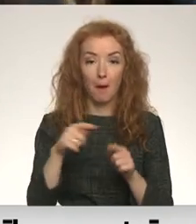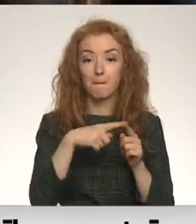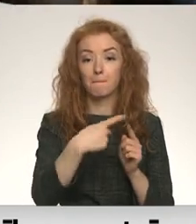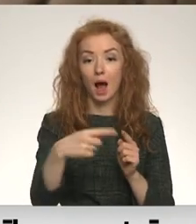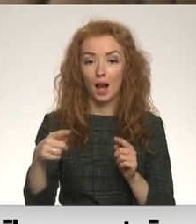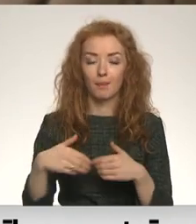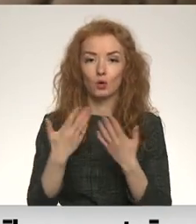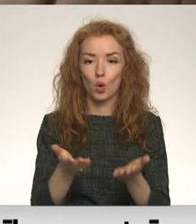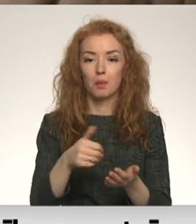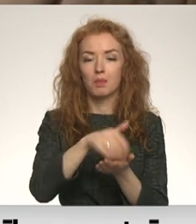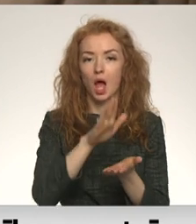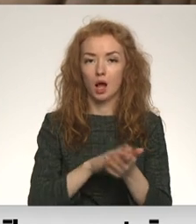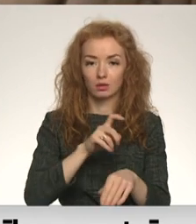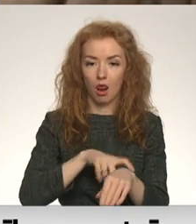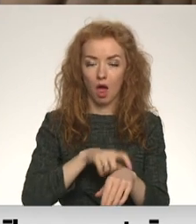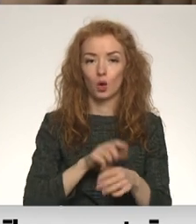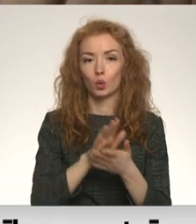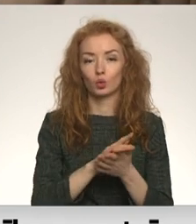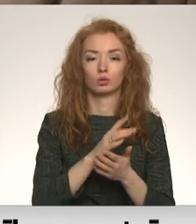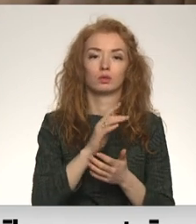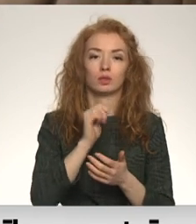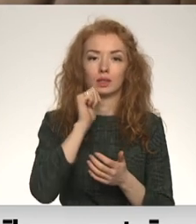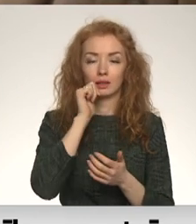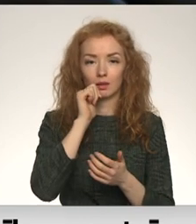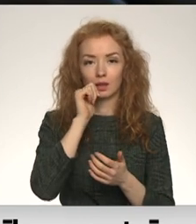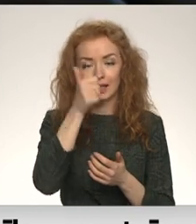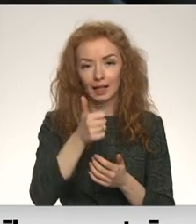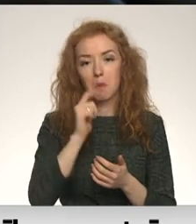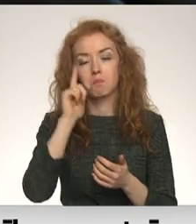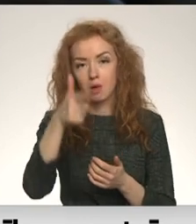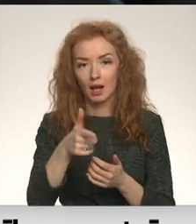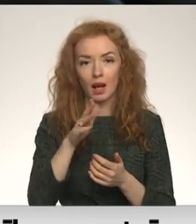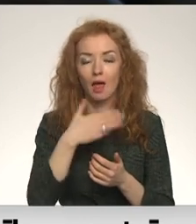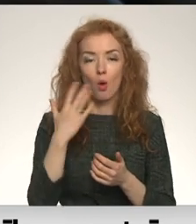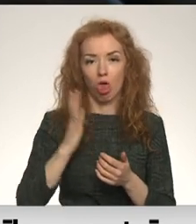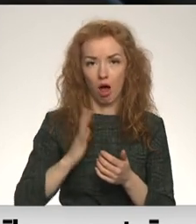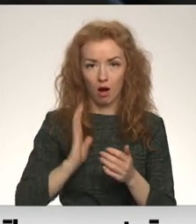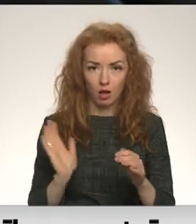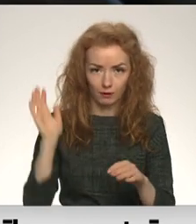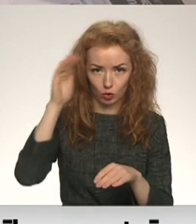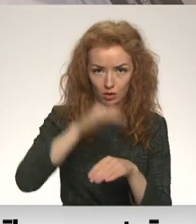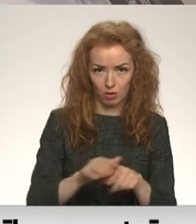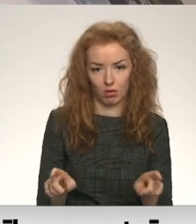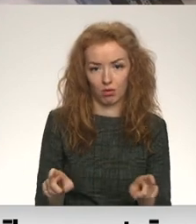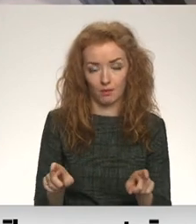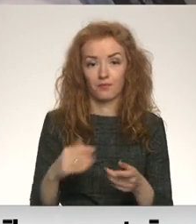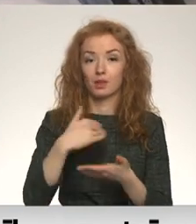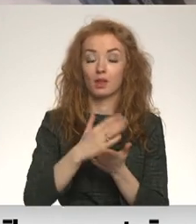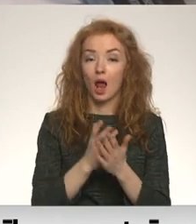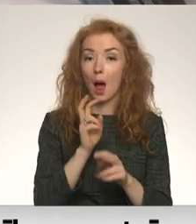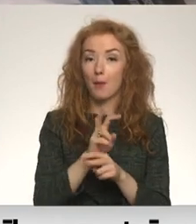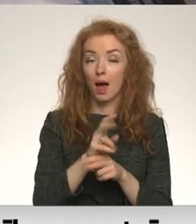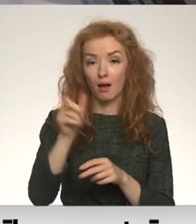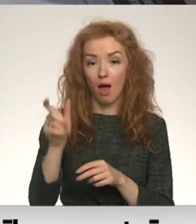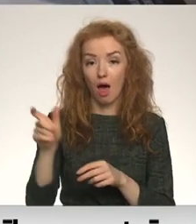izsniedza pieraksta laikus uz rītdienu vai piekdienu, lai cilvēkiem nebūtu rindā jāgaida vesela diena vai pat ilgāk. Daļu apmeklētāji